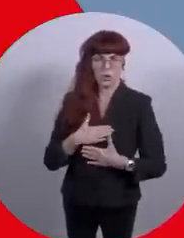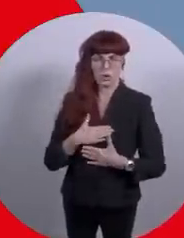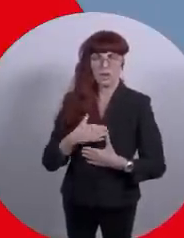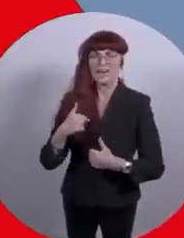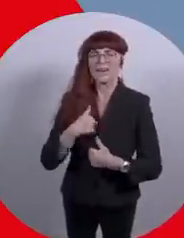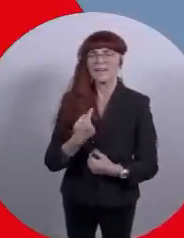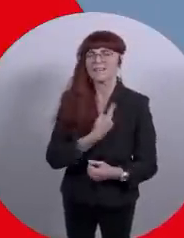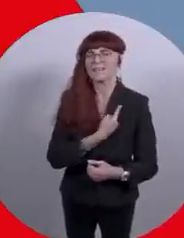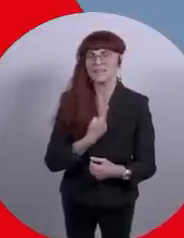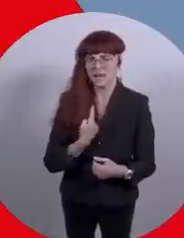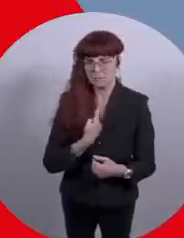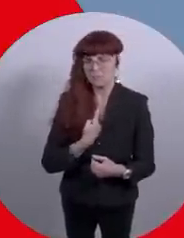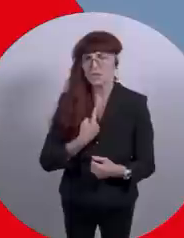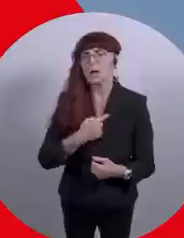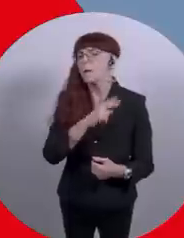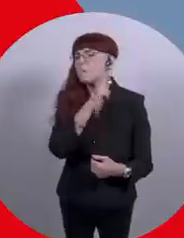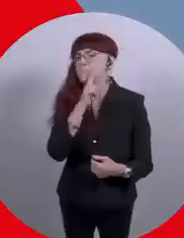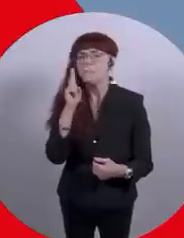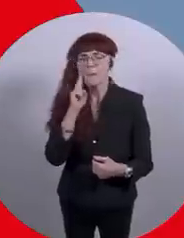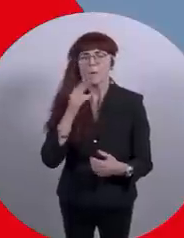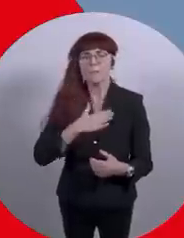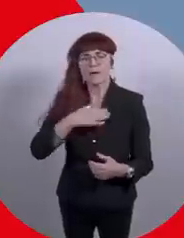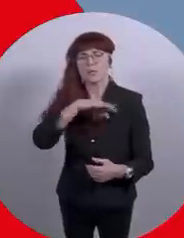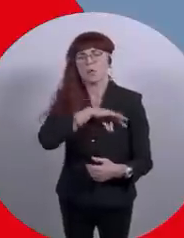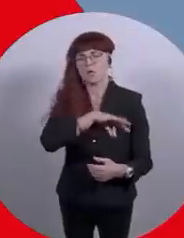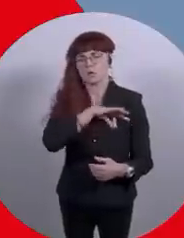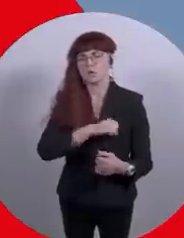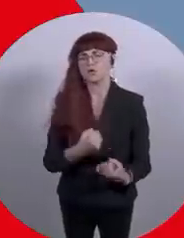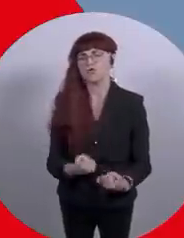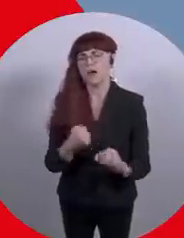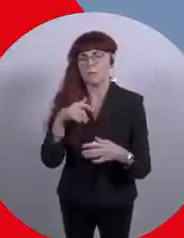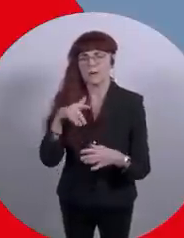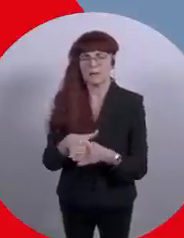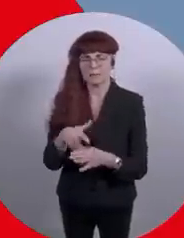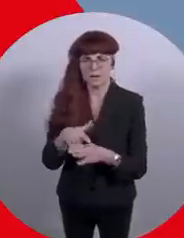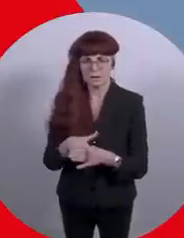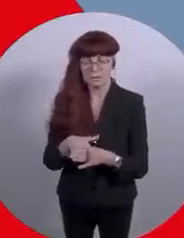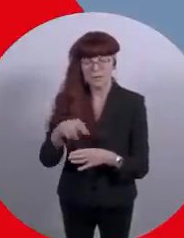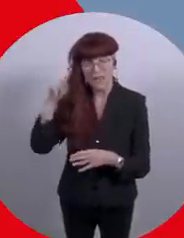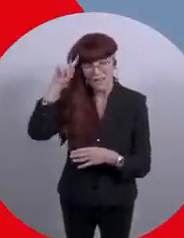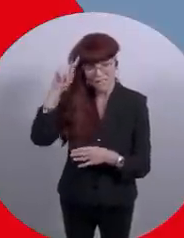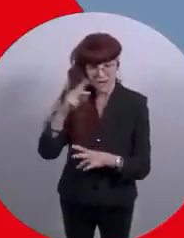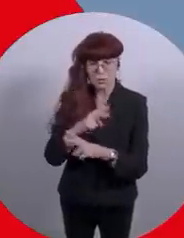Mama einer schwerstbehinderten Tochter und wisst ihr dass in Österreich 80%